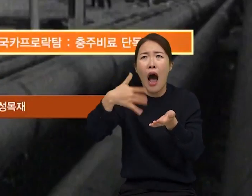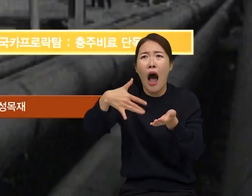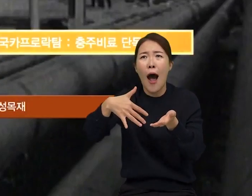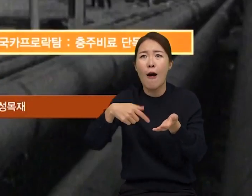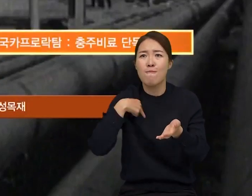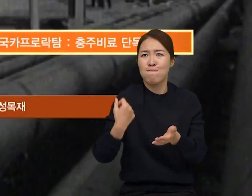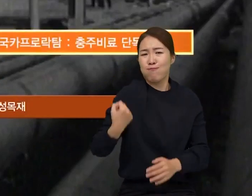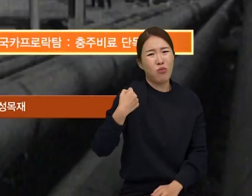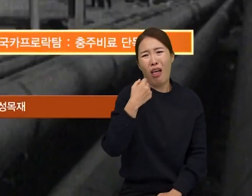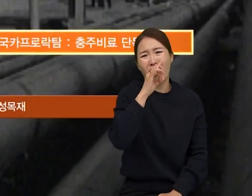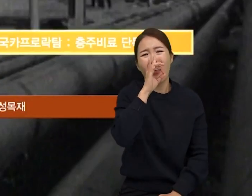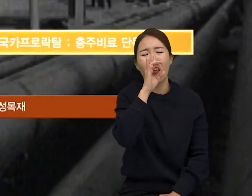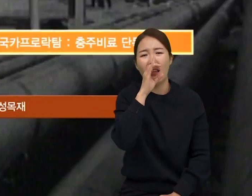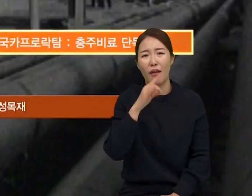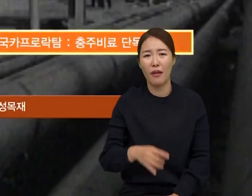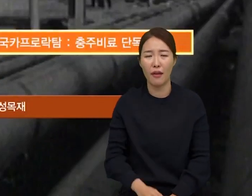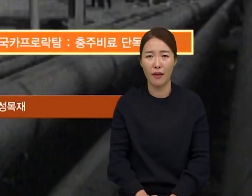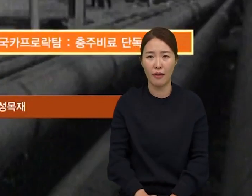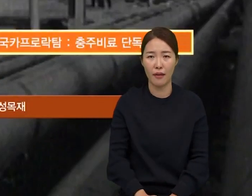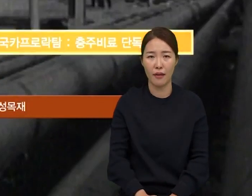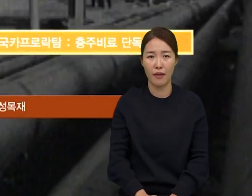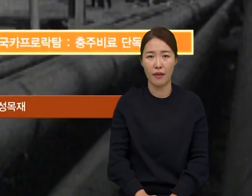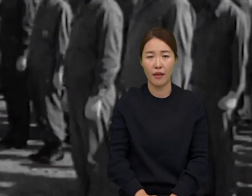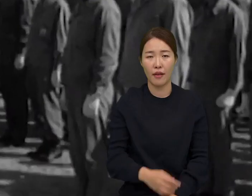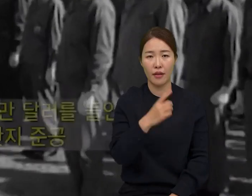없었기 때문이었다.